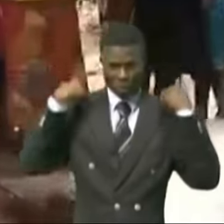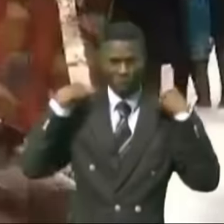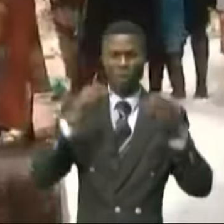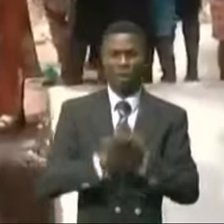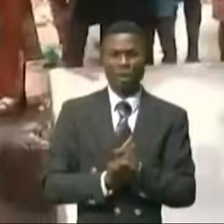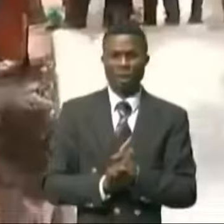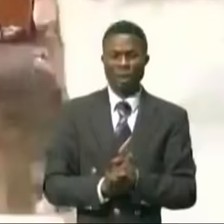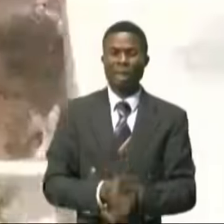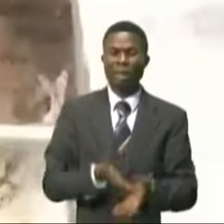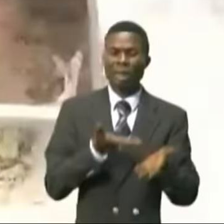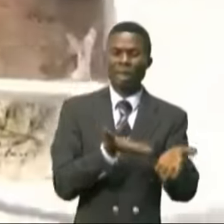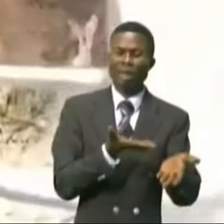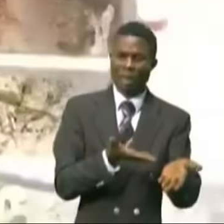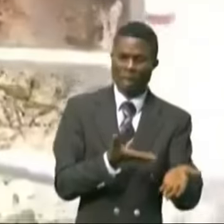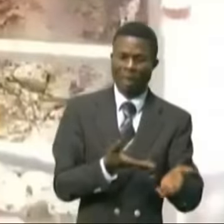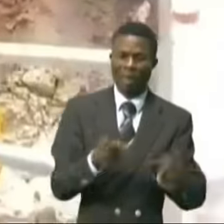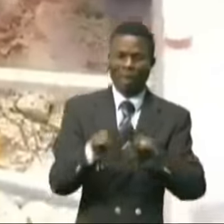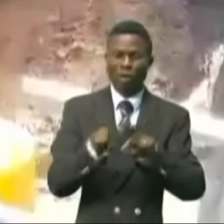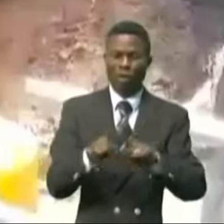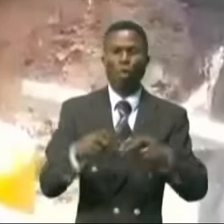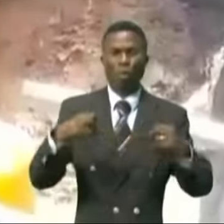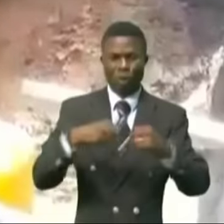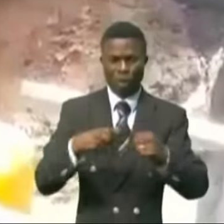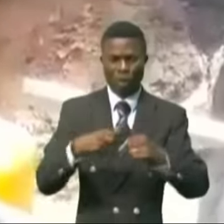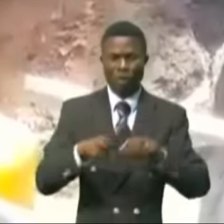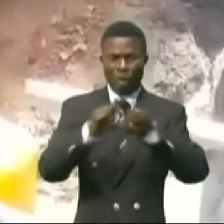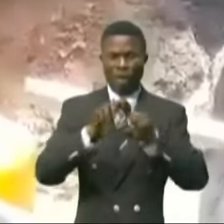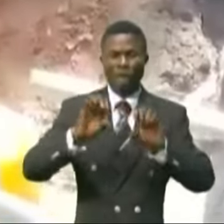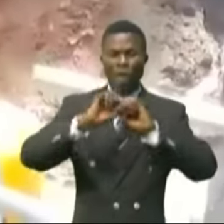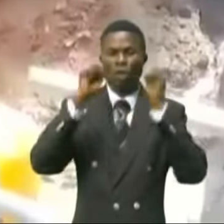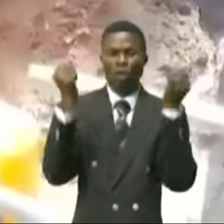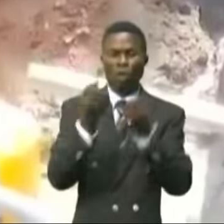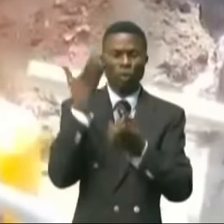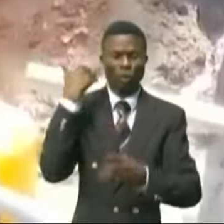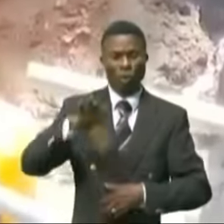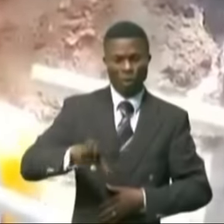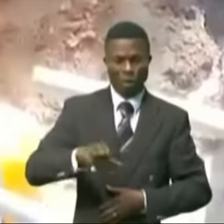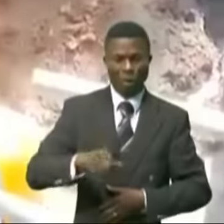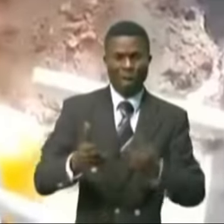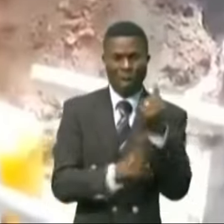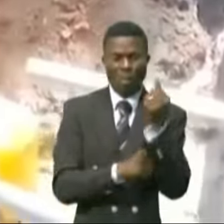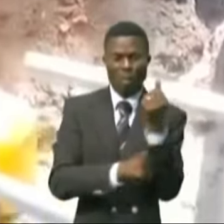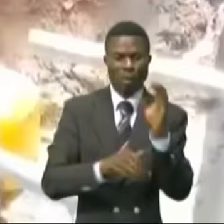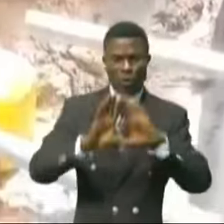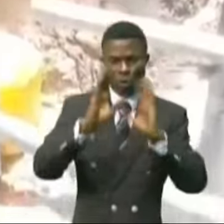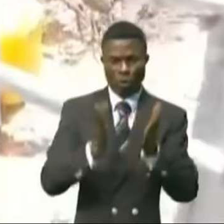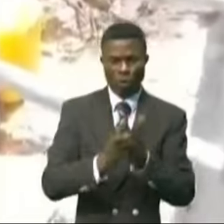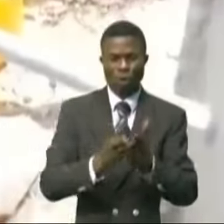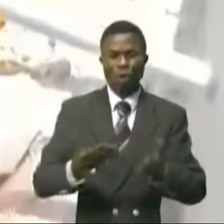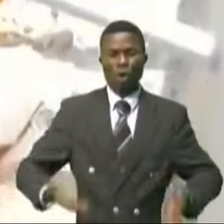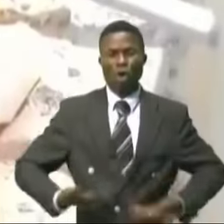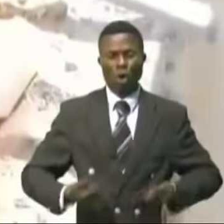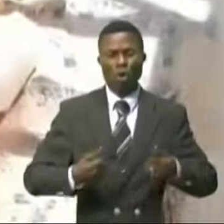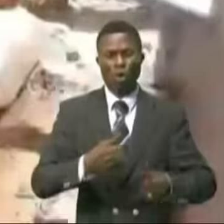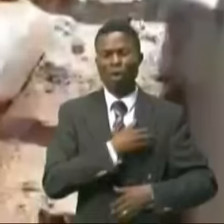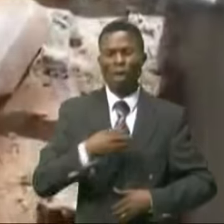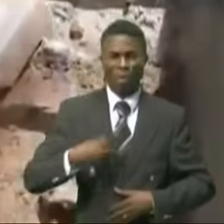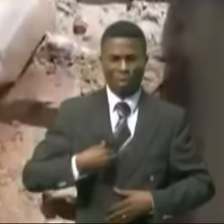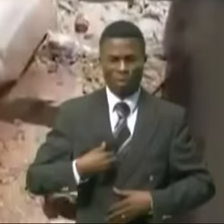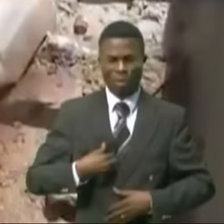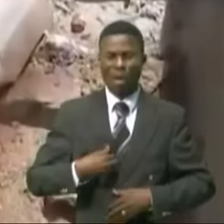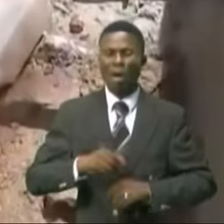de services tels que la SNEM et la Régie des eaux. Les bénéficiaires ont remercié leur bienfaitrice pour cet acte